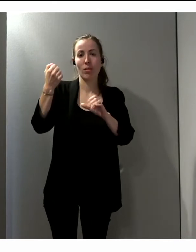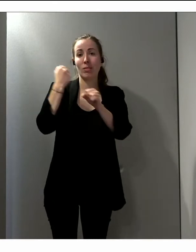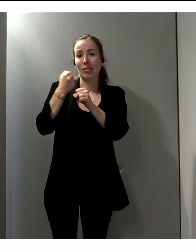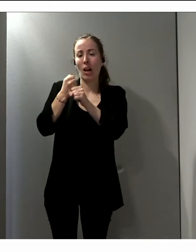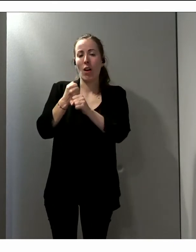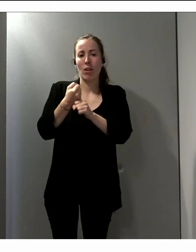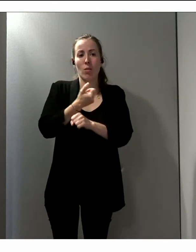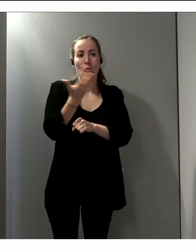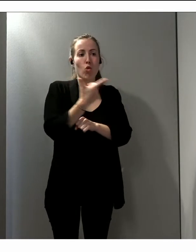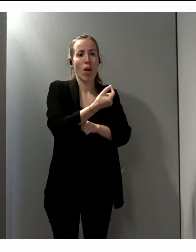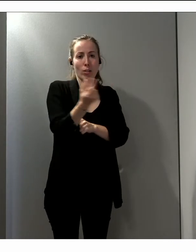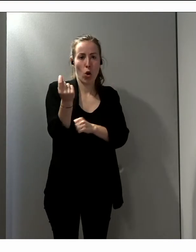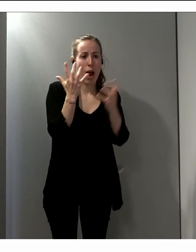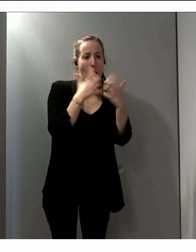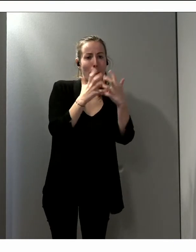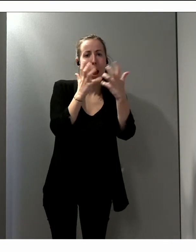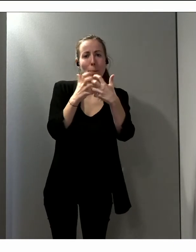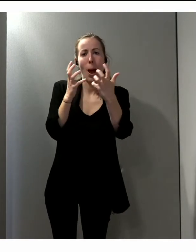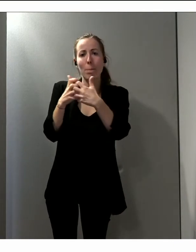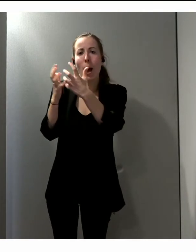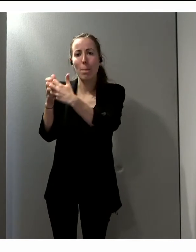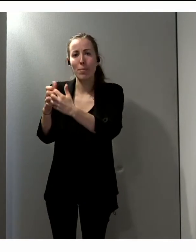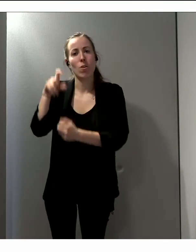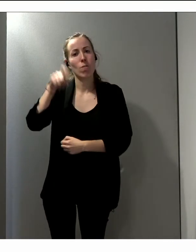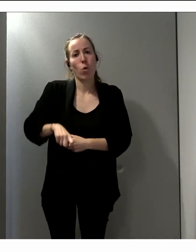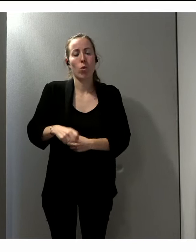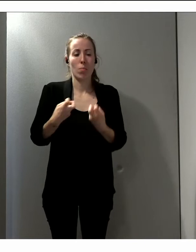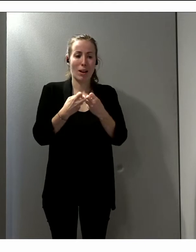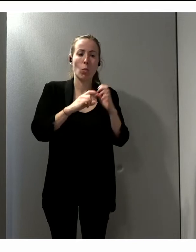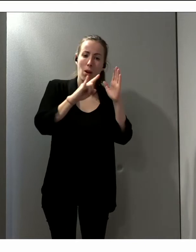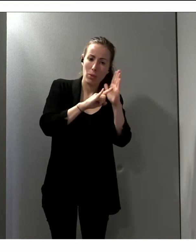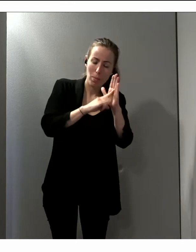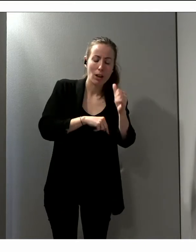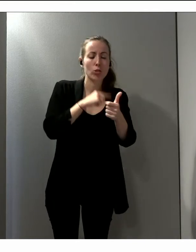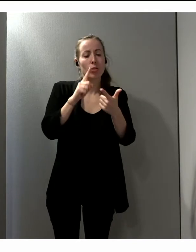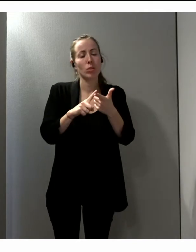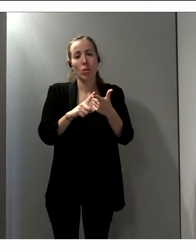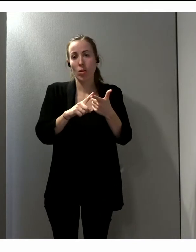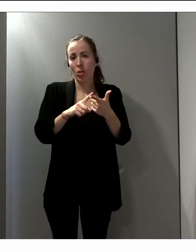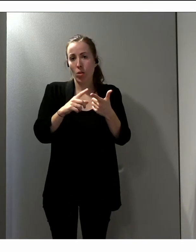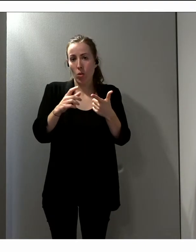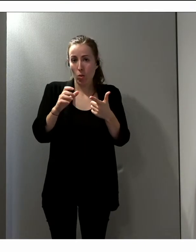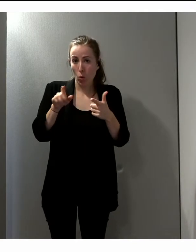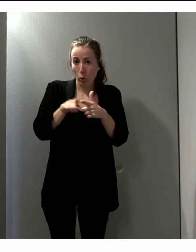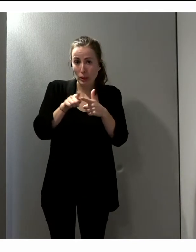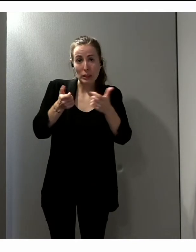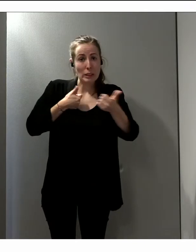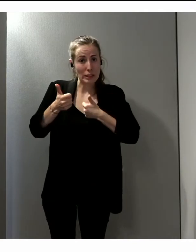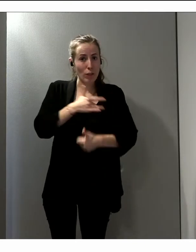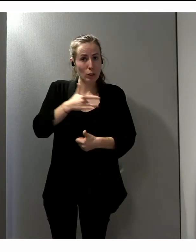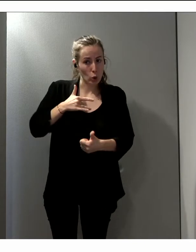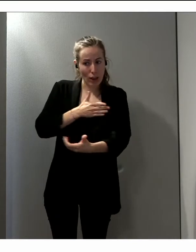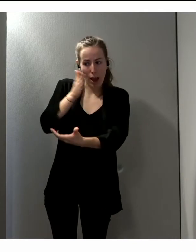coopération entre acteurs. On a parlé des MDPH, mais on pourrait parler aussi des services de